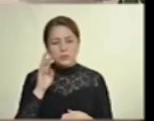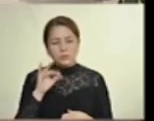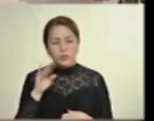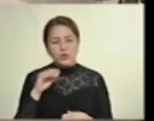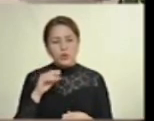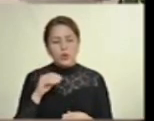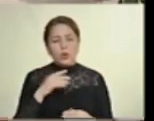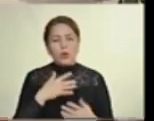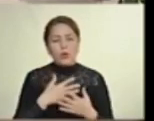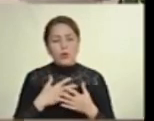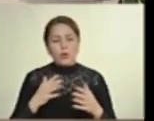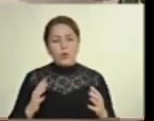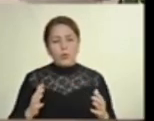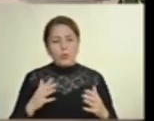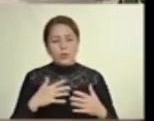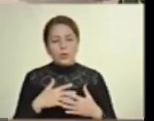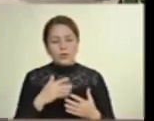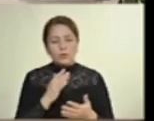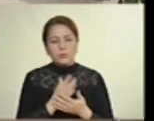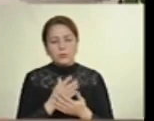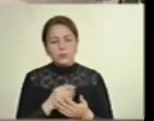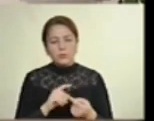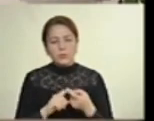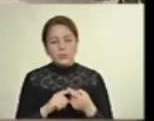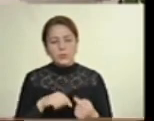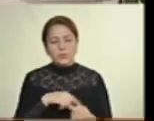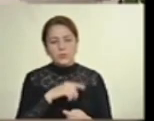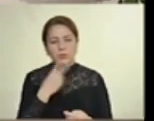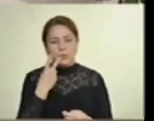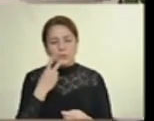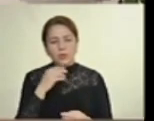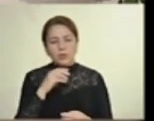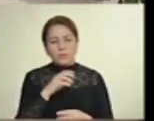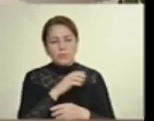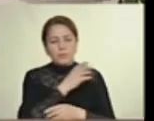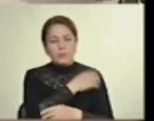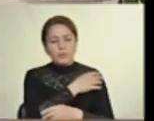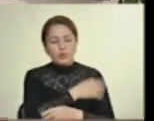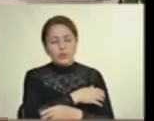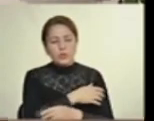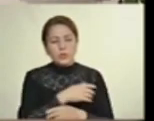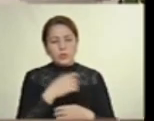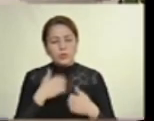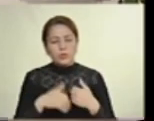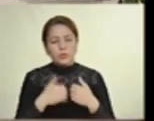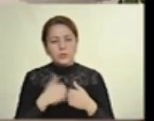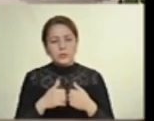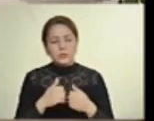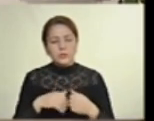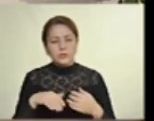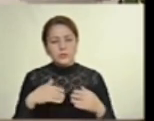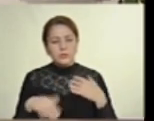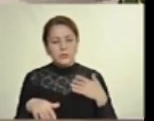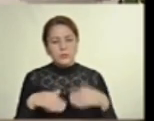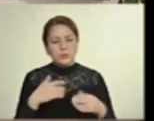birikadi. Qovurg'alarning ikkinchi uchi esa muskullar orasida erkin yotadi.